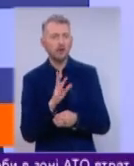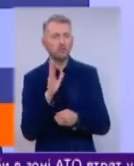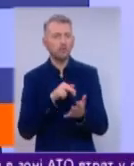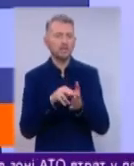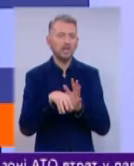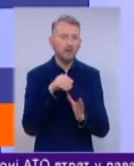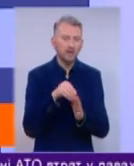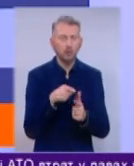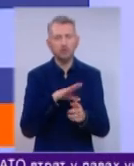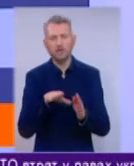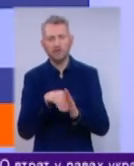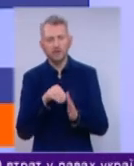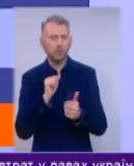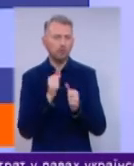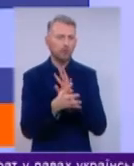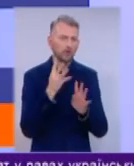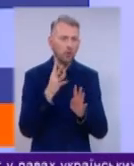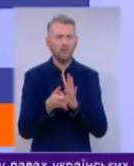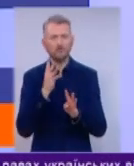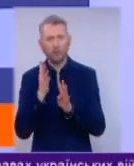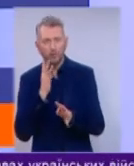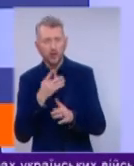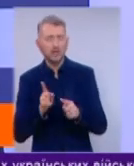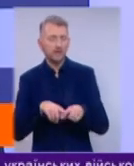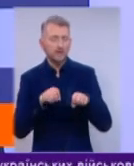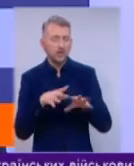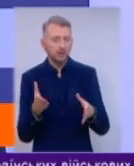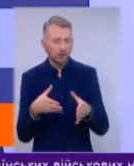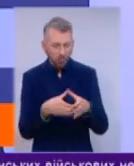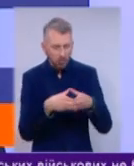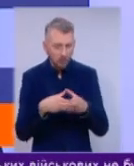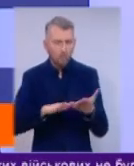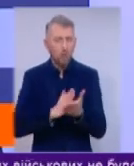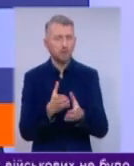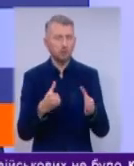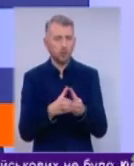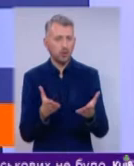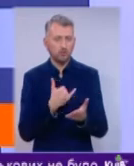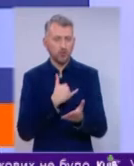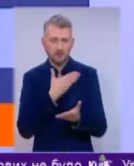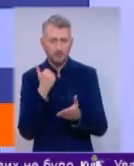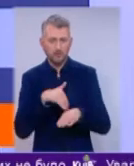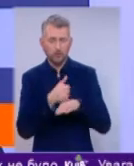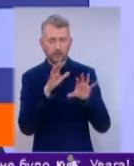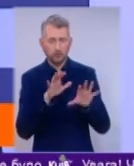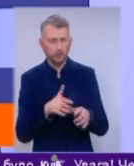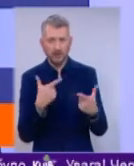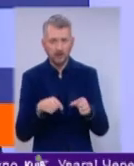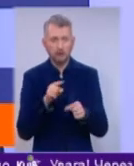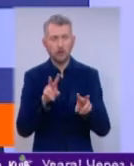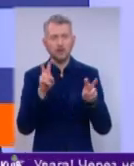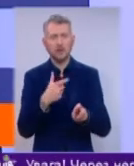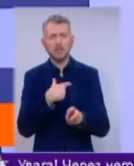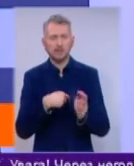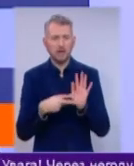чи не на вибори, позачергові, чи чергові. Це от вирішує якесь таке політбюро, яке не існує у нас ні в Конституції, ніде. Воно називає себе там